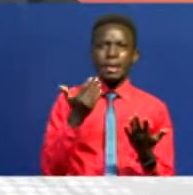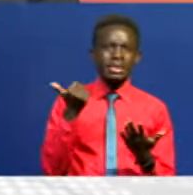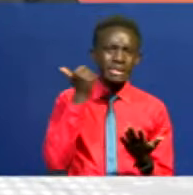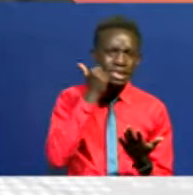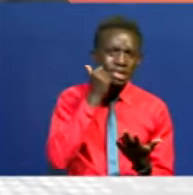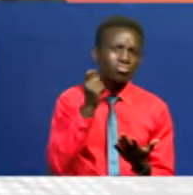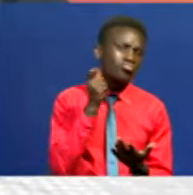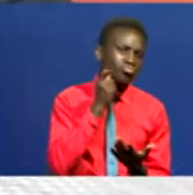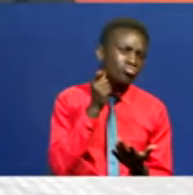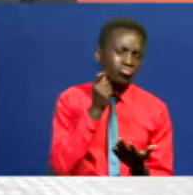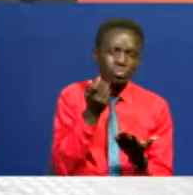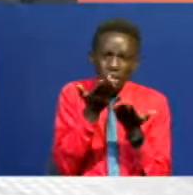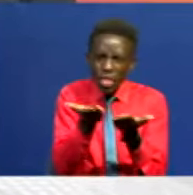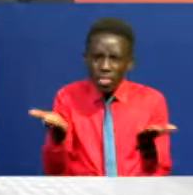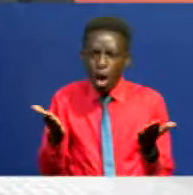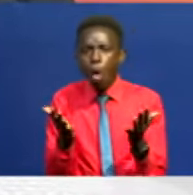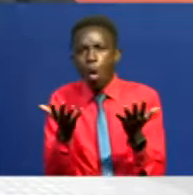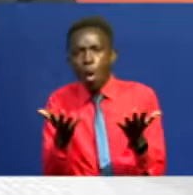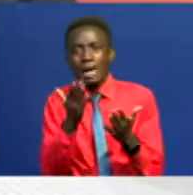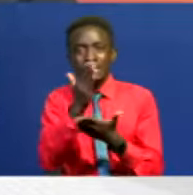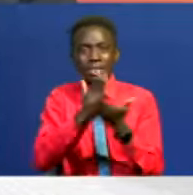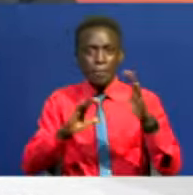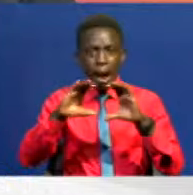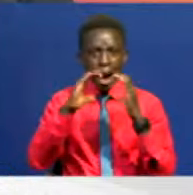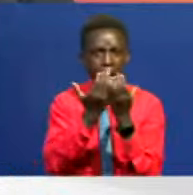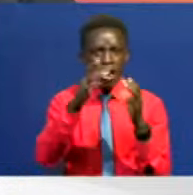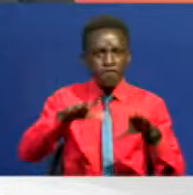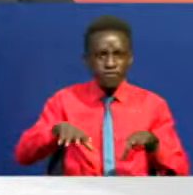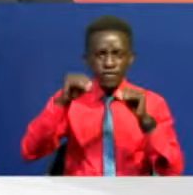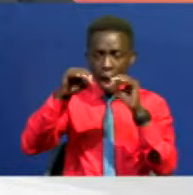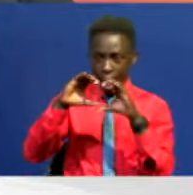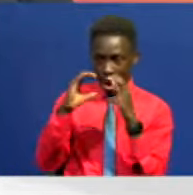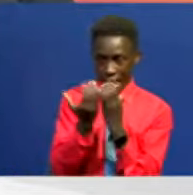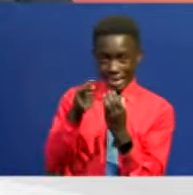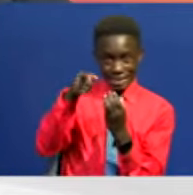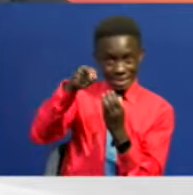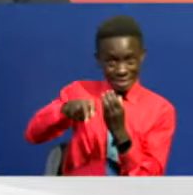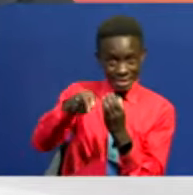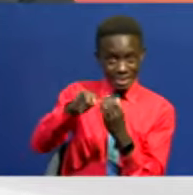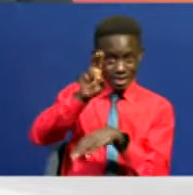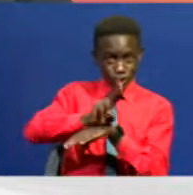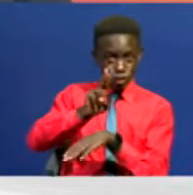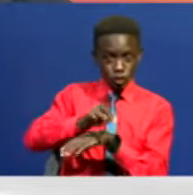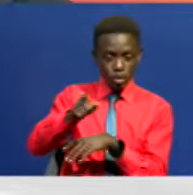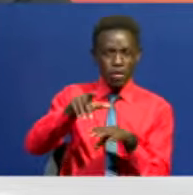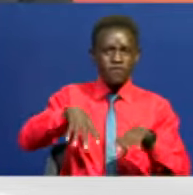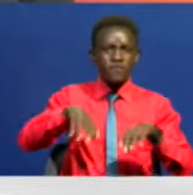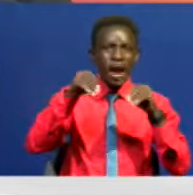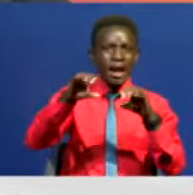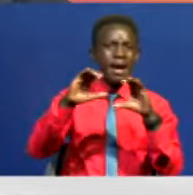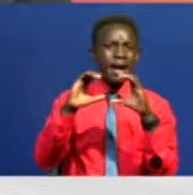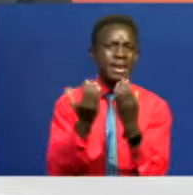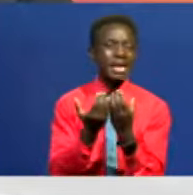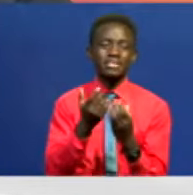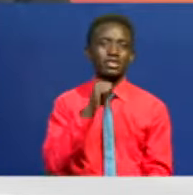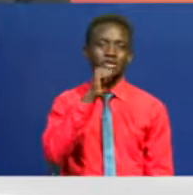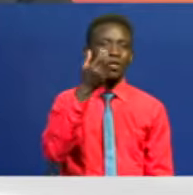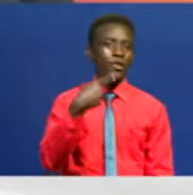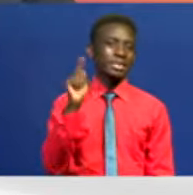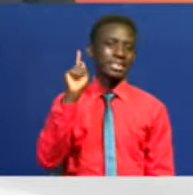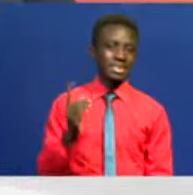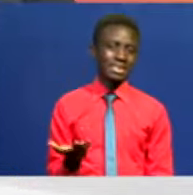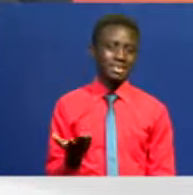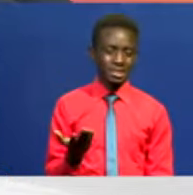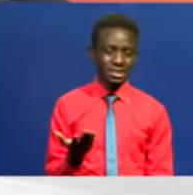wengine unapata maybe zile darasa ambazo ama yale madarasa ambayo wamewasilisha yaweze kutumika ni madarasa ambayo hayastahili.